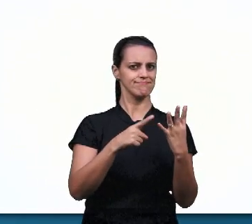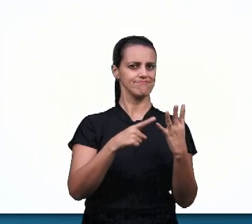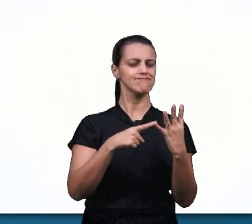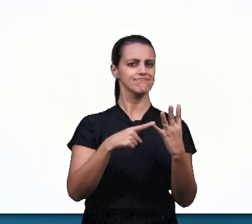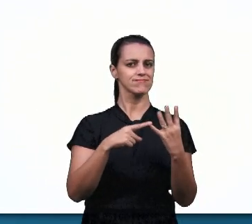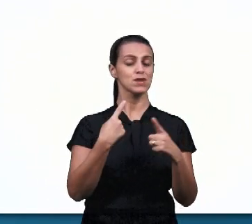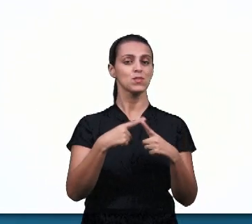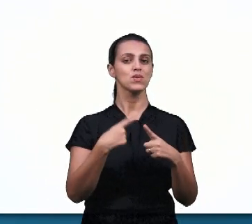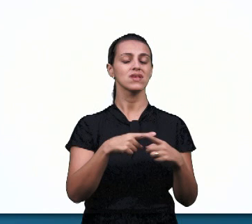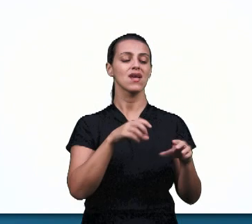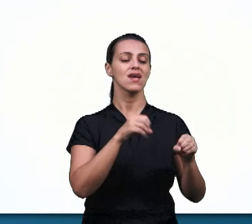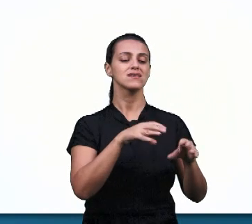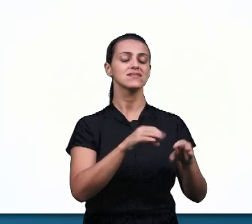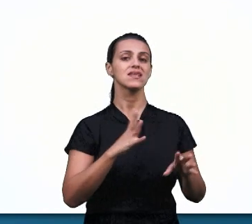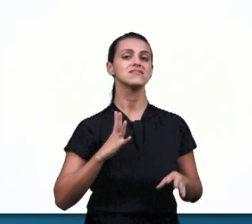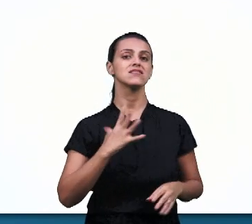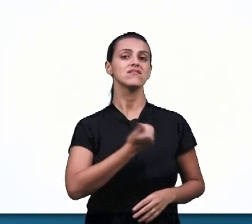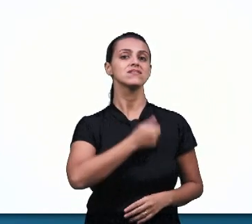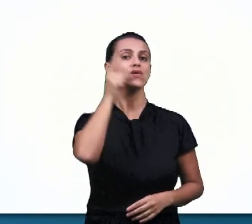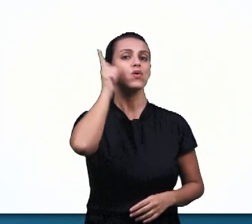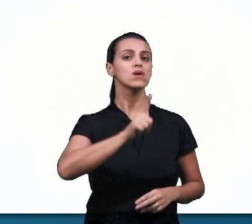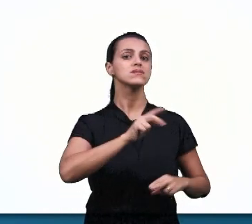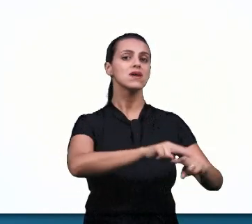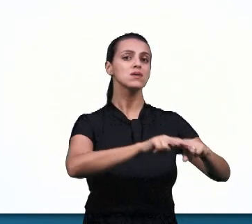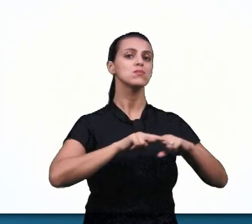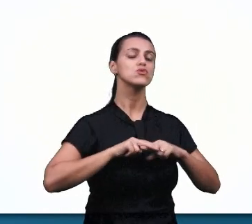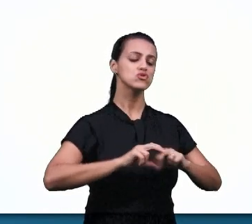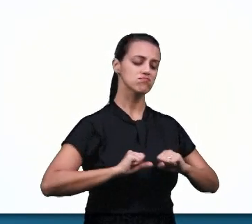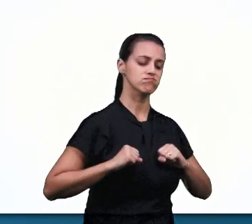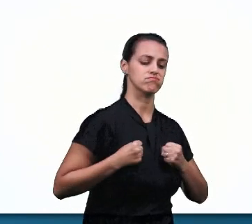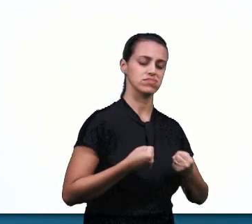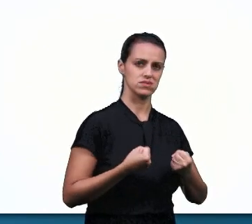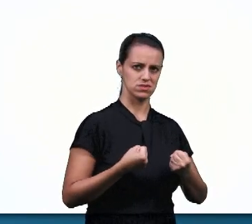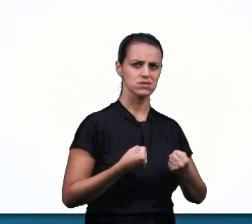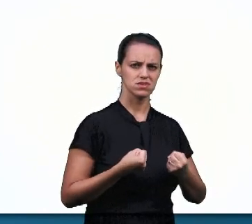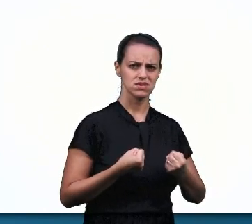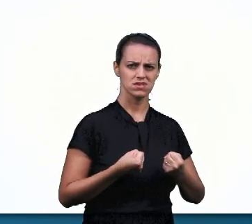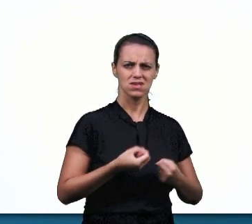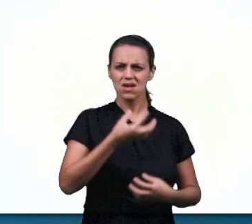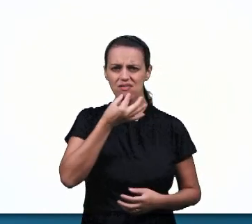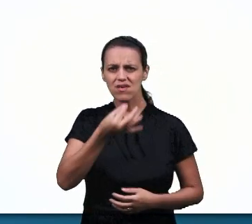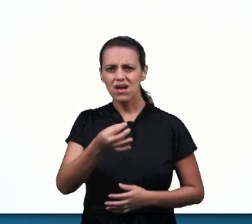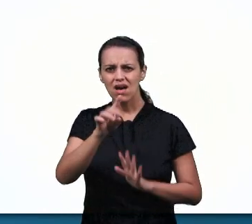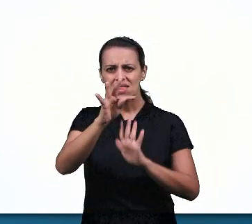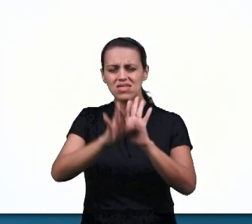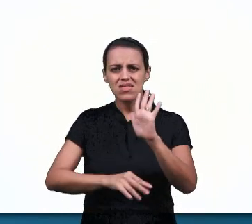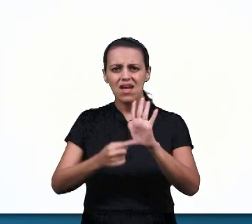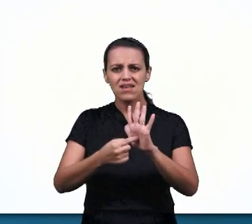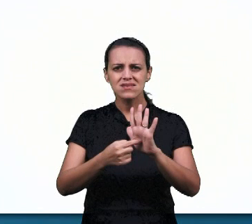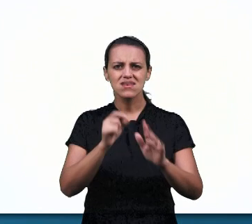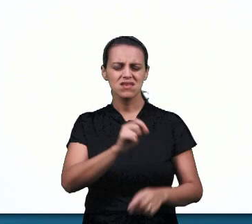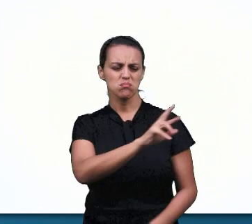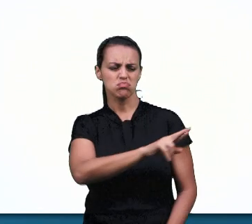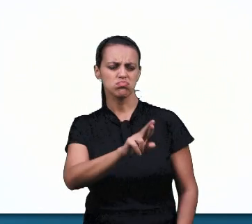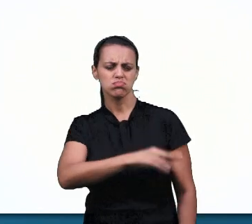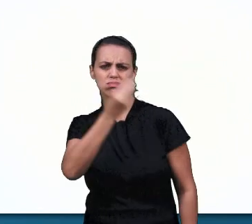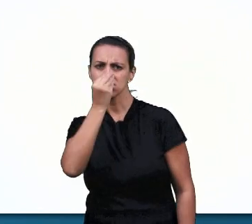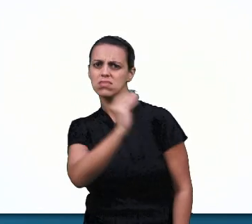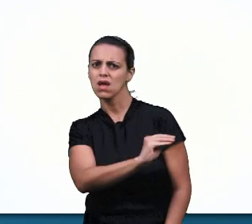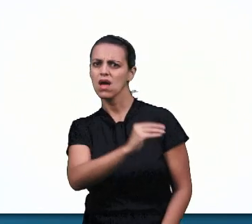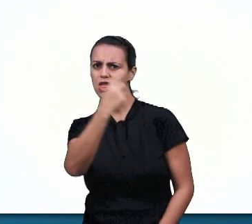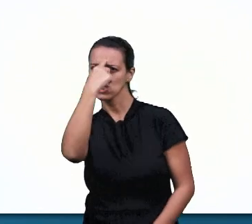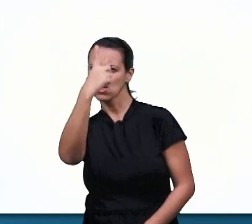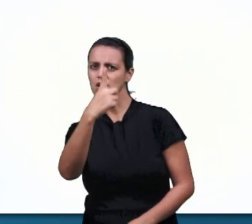les œuvres. Citer un texte biblique qui annule le dogme du salut par les